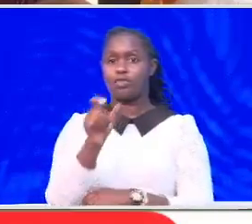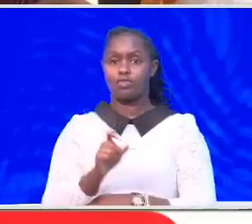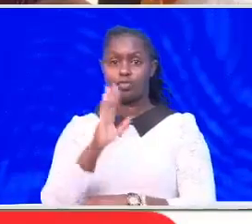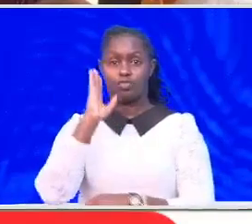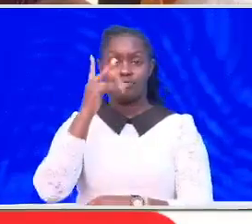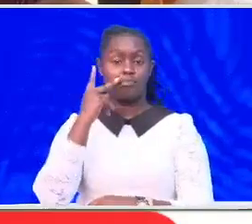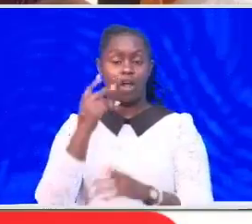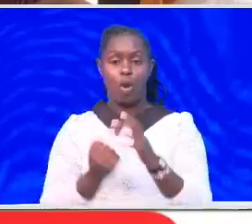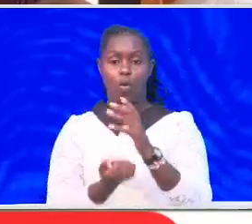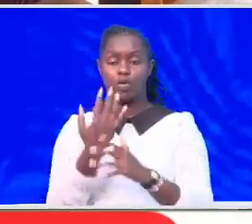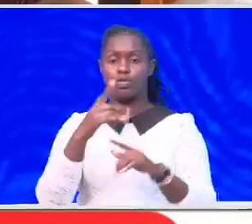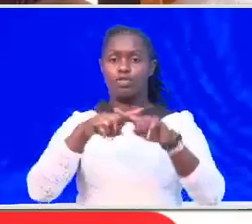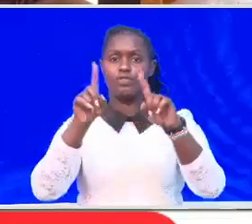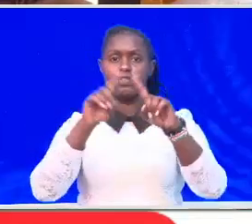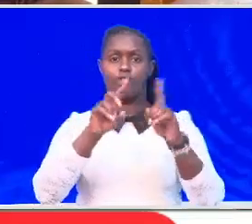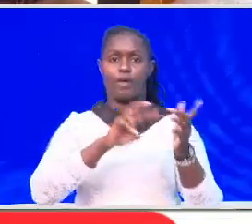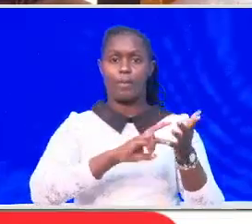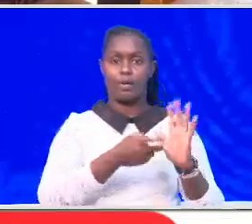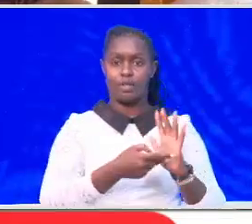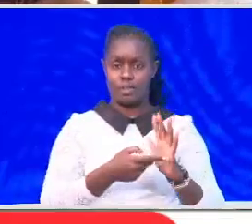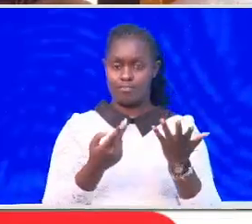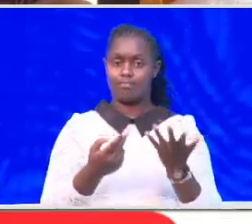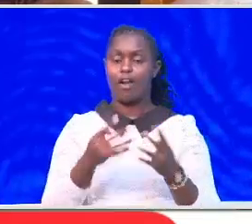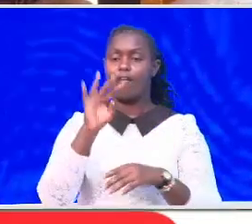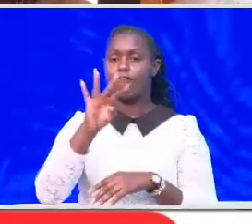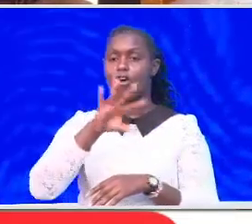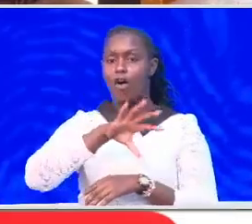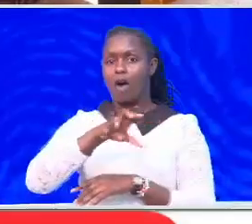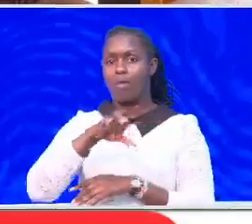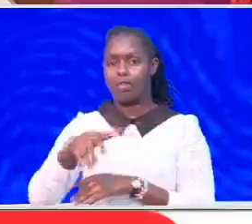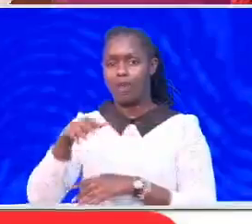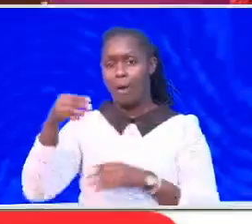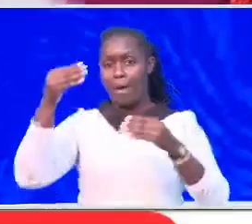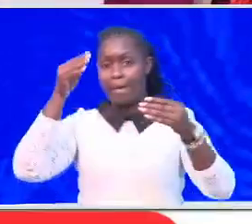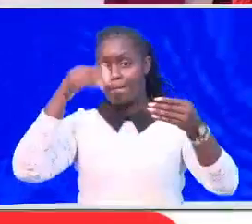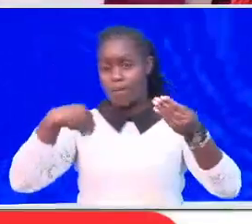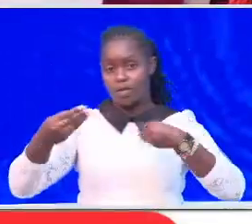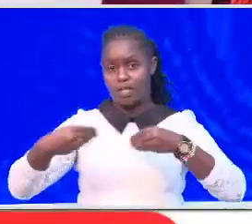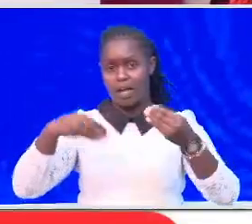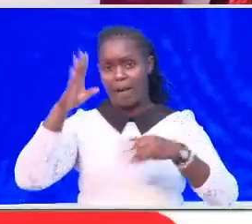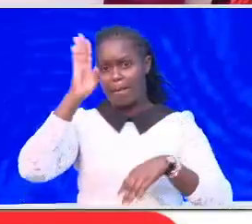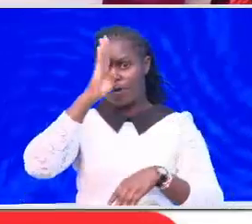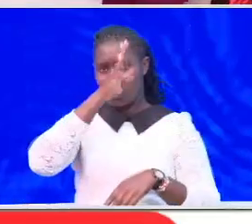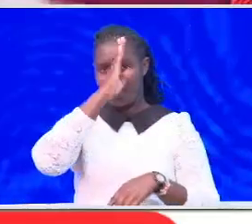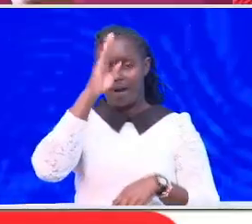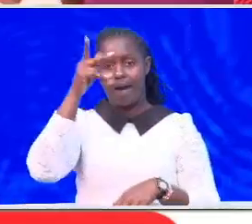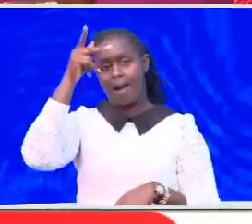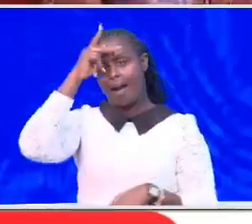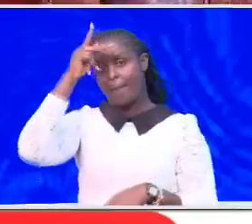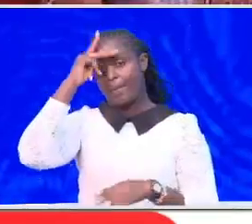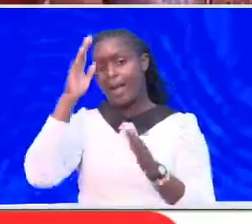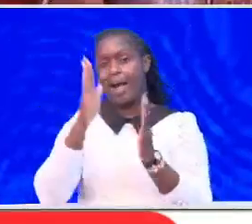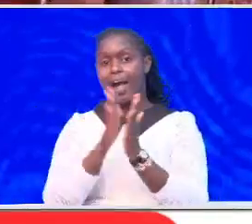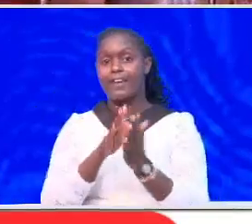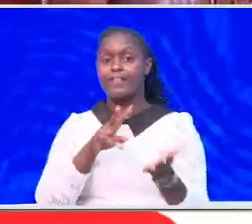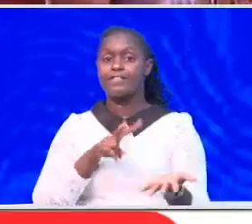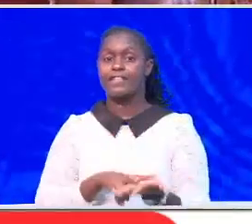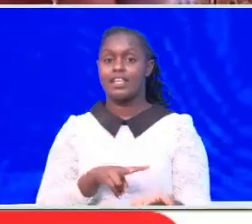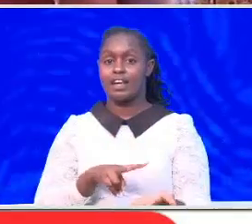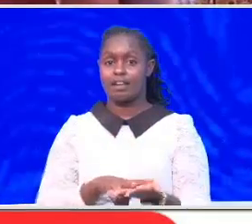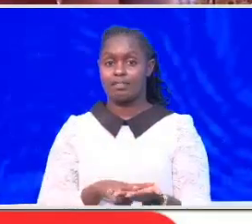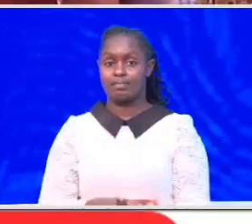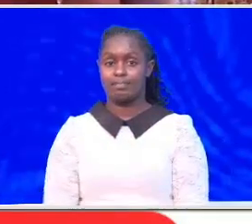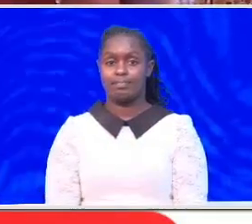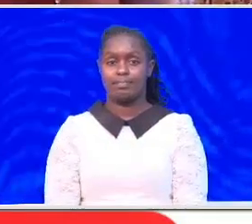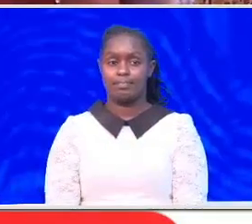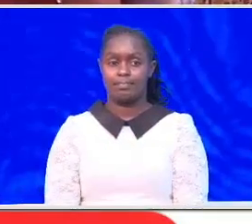various development projects covering four counties: Busia, Bungoma, Kakamega, and Vihiga. George Maringa,